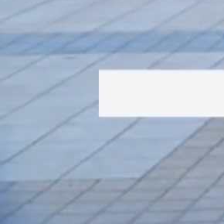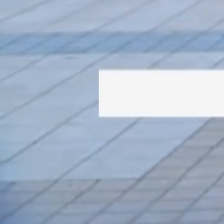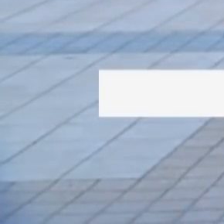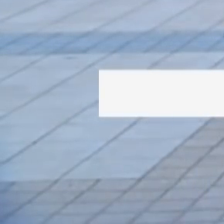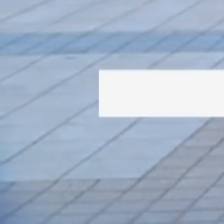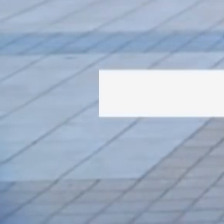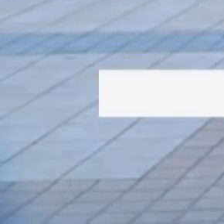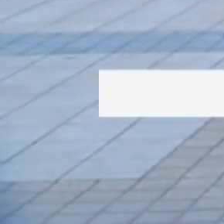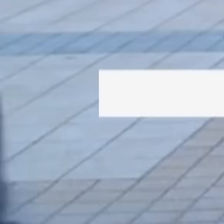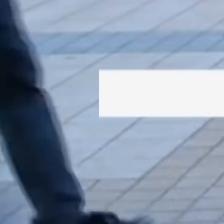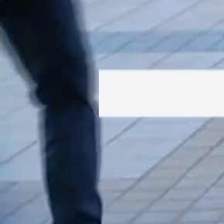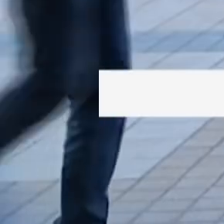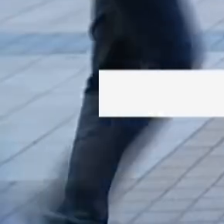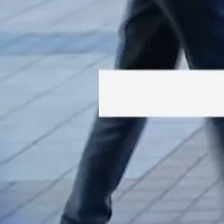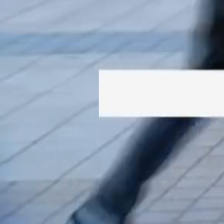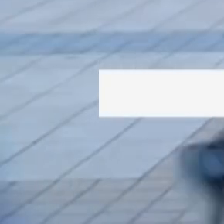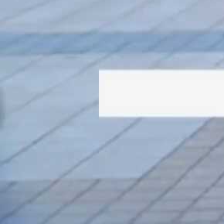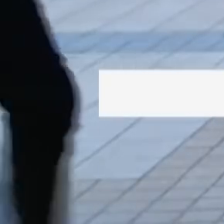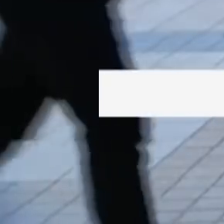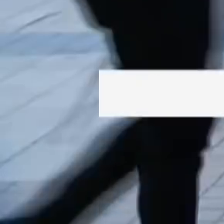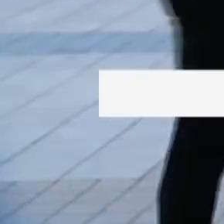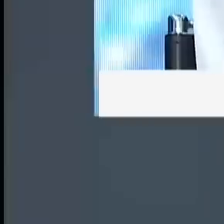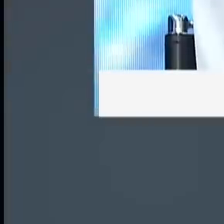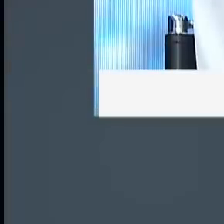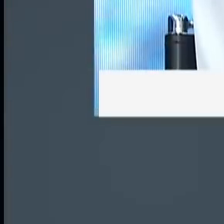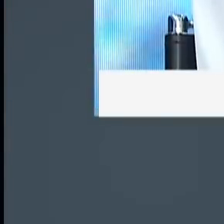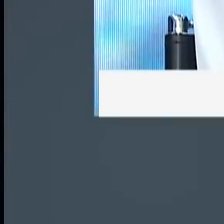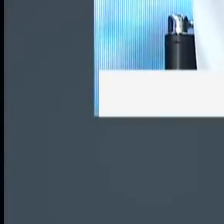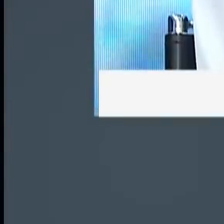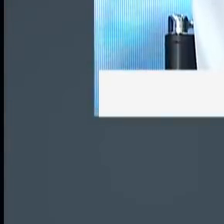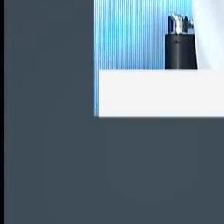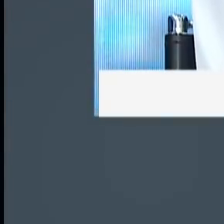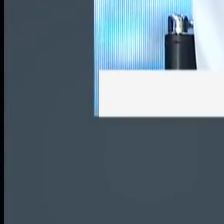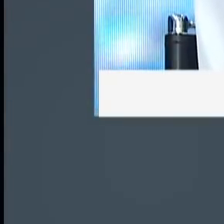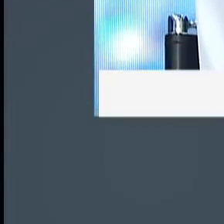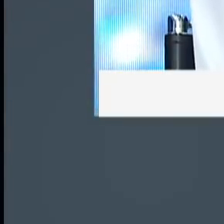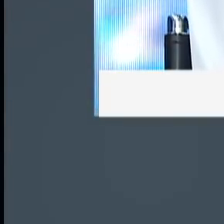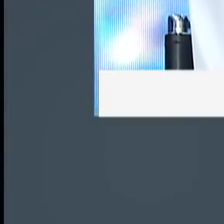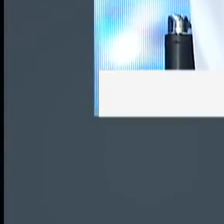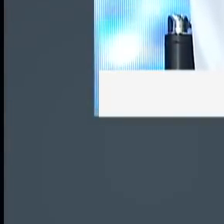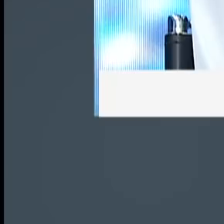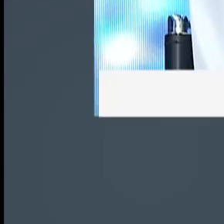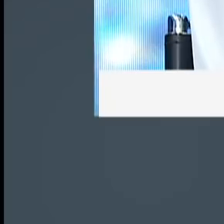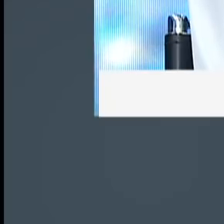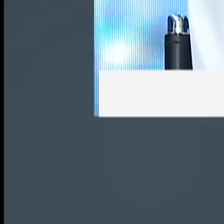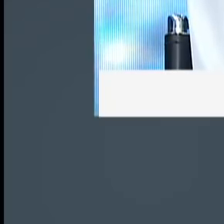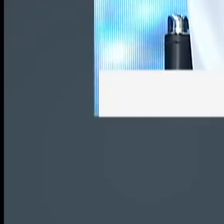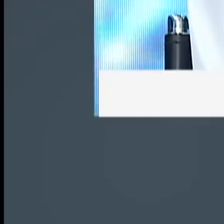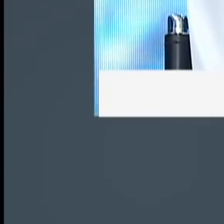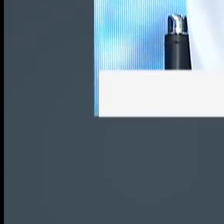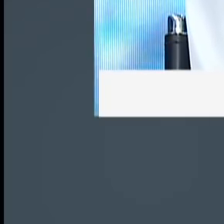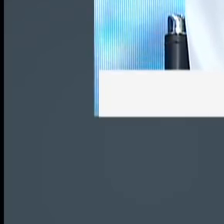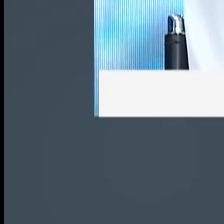מזיכרון לתקומה. מיום הזיכרון לחללי מערכות ישראל ליום העצמאות ה-71, טקס הדלקת המשואות. עד כאן לפי